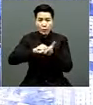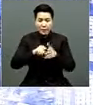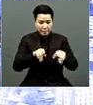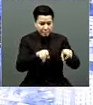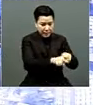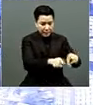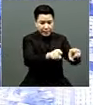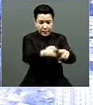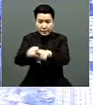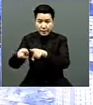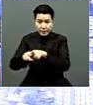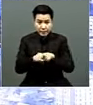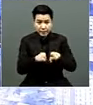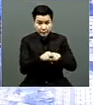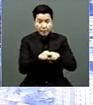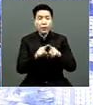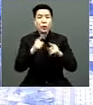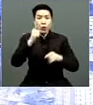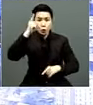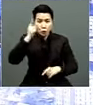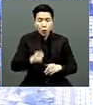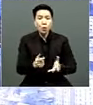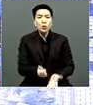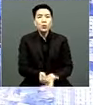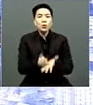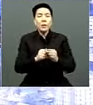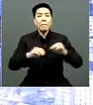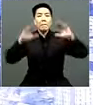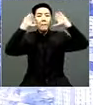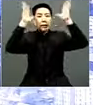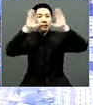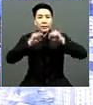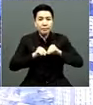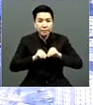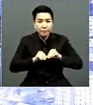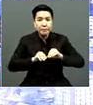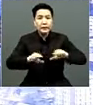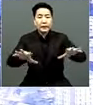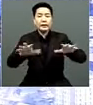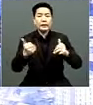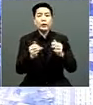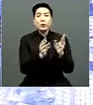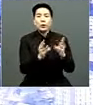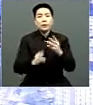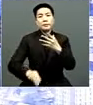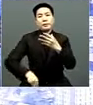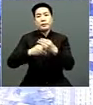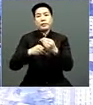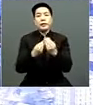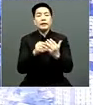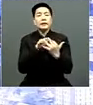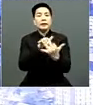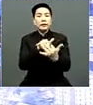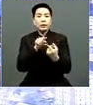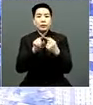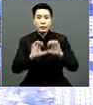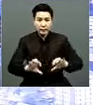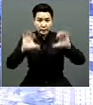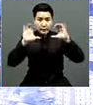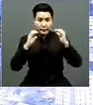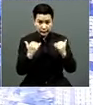กันนะครับแล้วก็ช่วยกันเผยแพร่ประชาสัมพันธ์เพื่อเสริมกลไกและช่องทางการสื่อสารของภาครัฐนะ